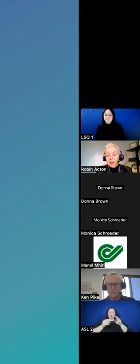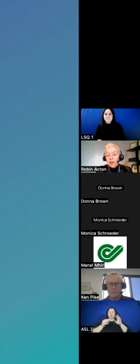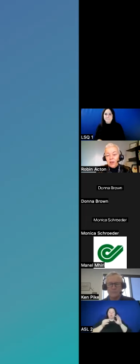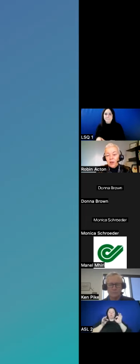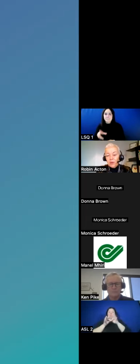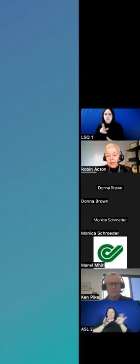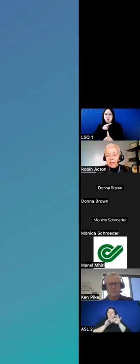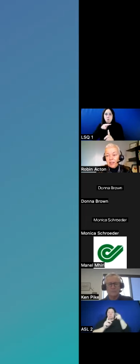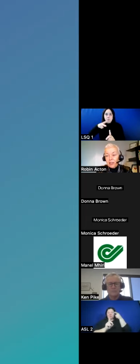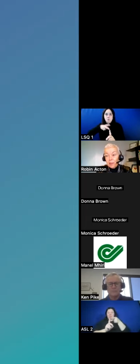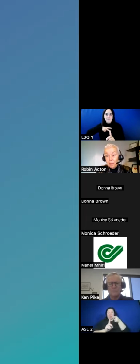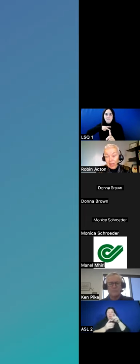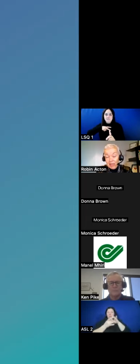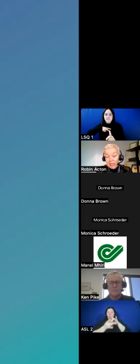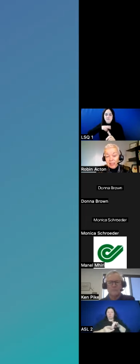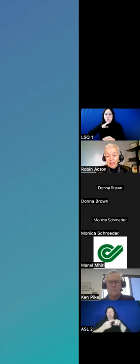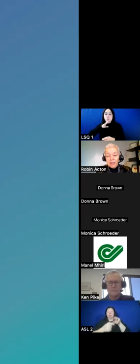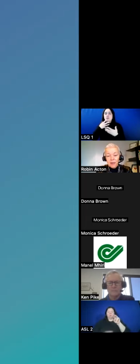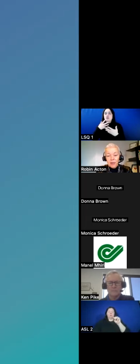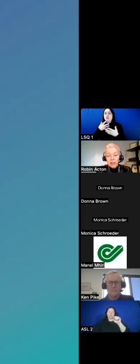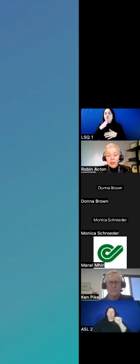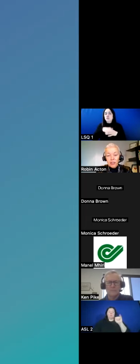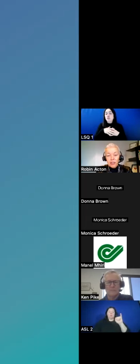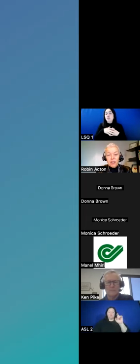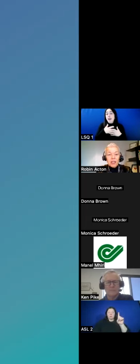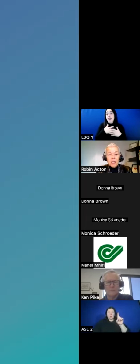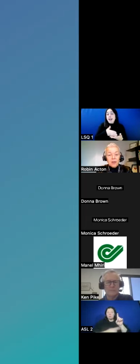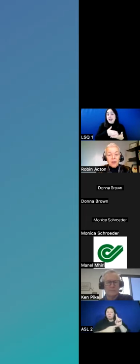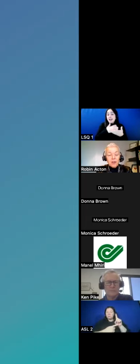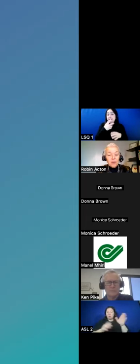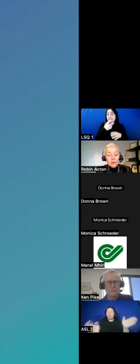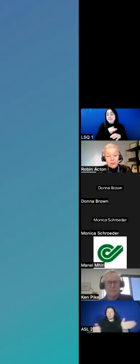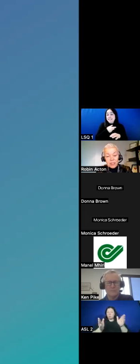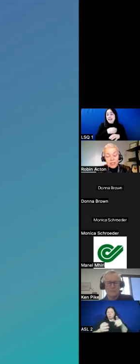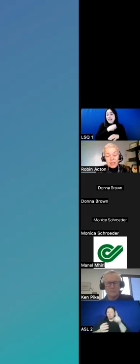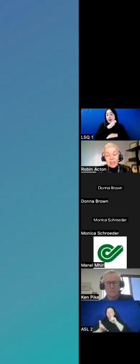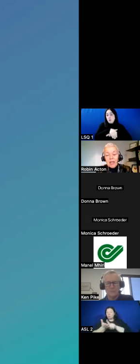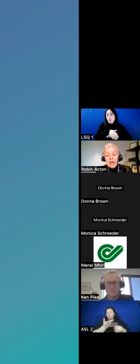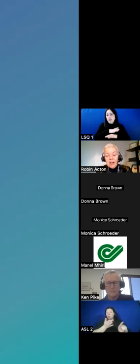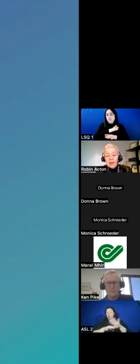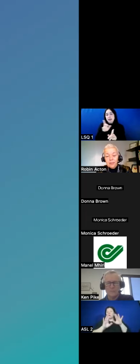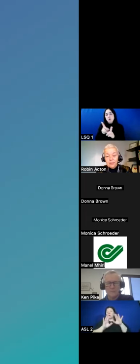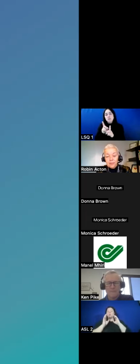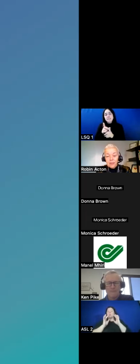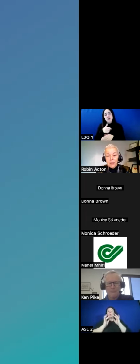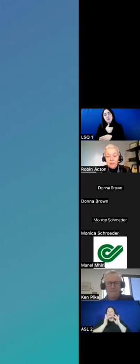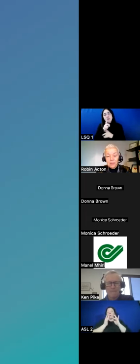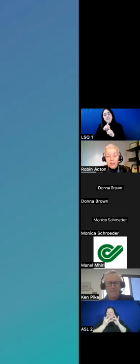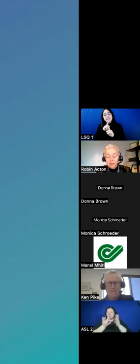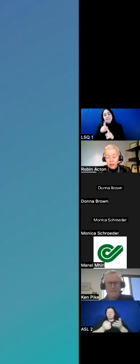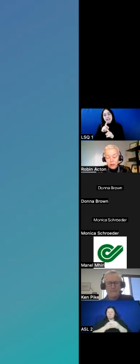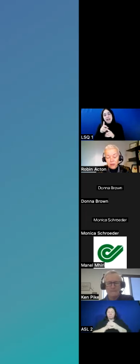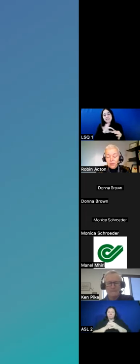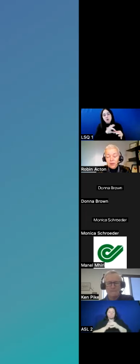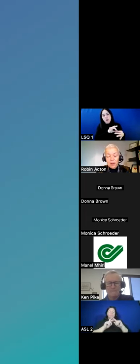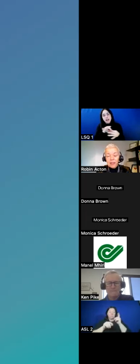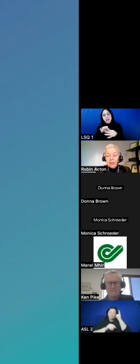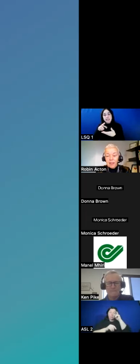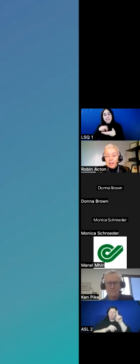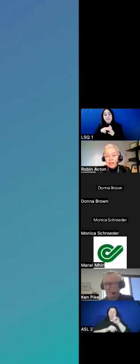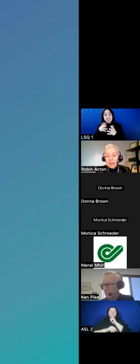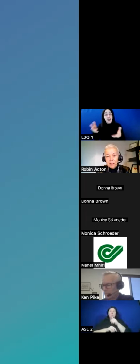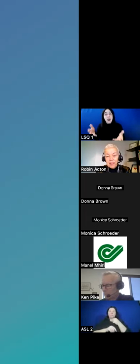position, on fait référence à l'aide médicale à mourir, mais on a aussi une autre déclaration directement liée à l'aide médicale à mourir, donc je vous encourage à aller sur notre